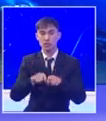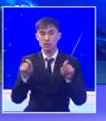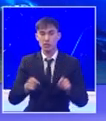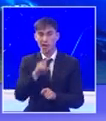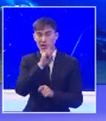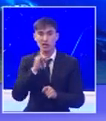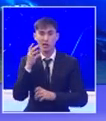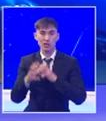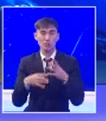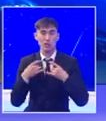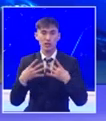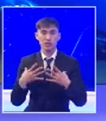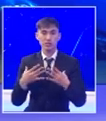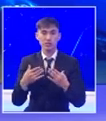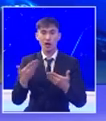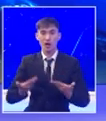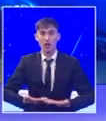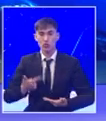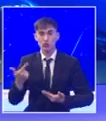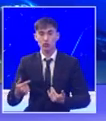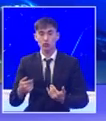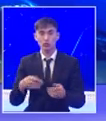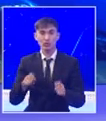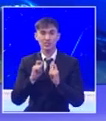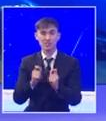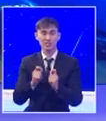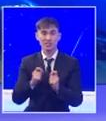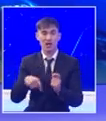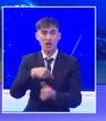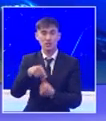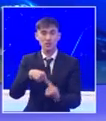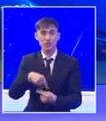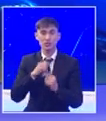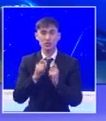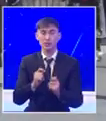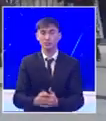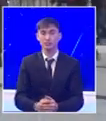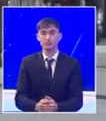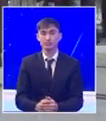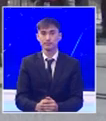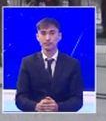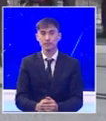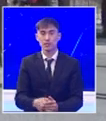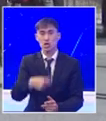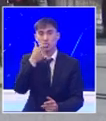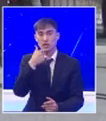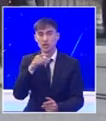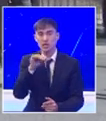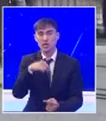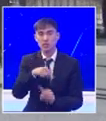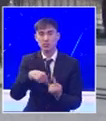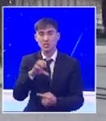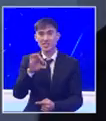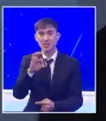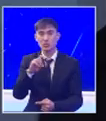Әйелдердің халықаралық мерекесіне қала тұрғындары үшін мұндай сыйлықты жергілікті кәсіпкер жасады. Жаркенттік кәсіпкер Серік